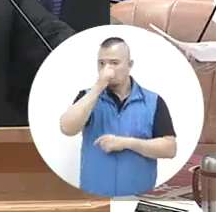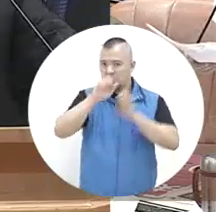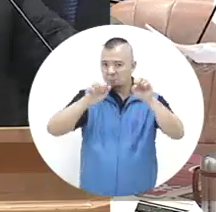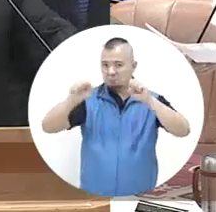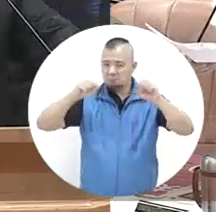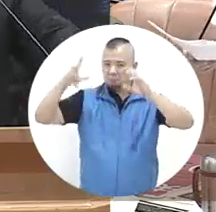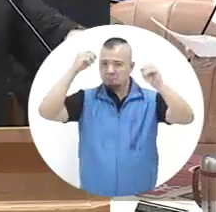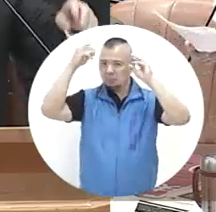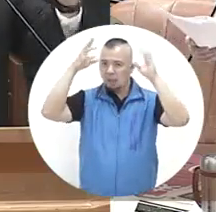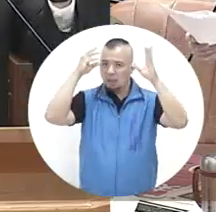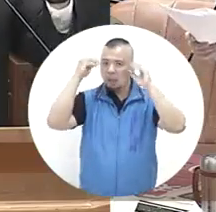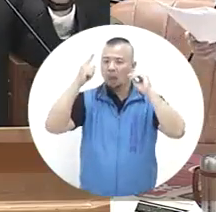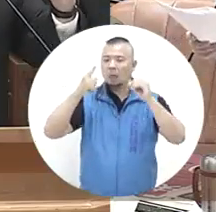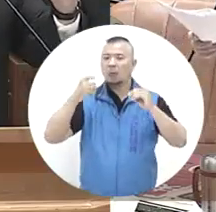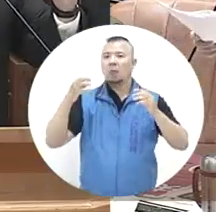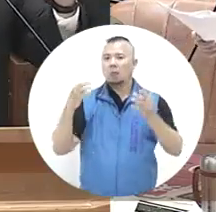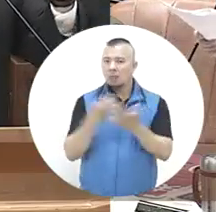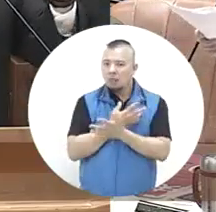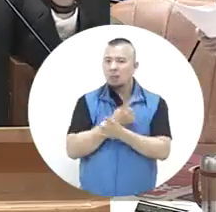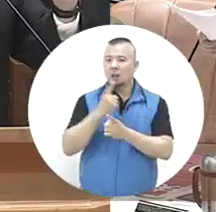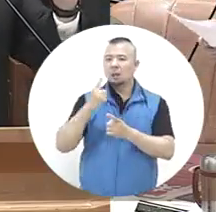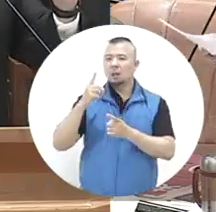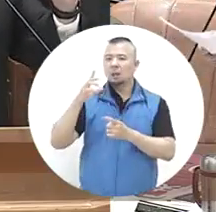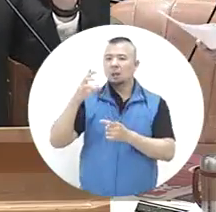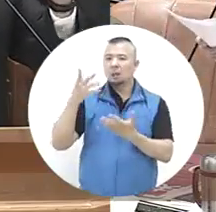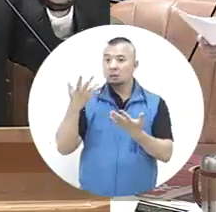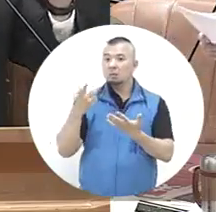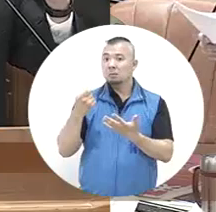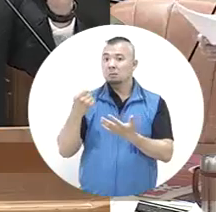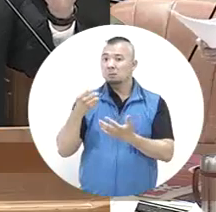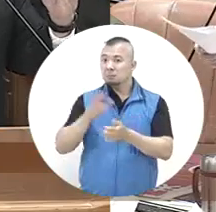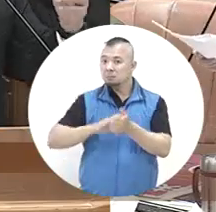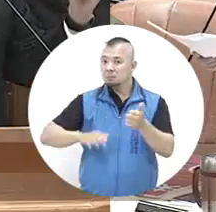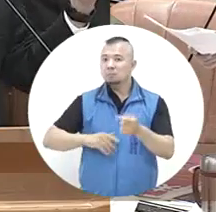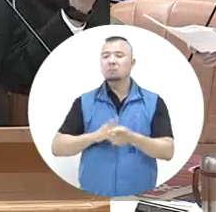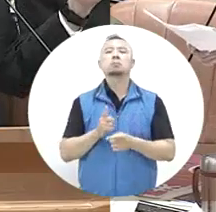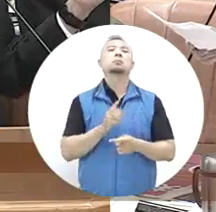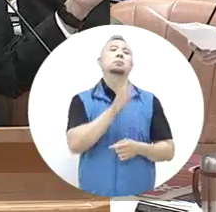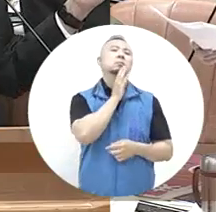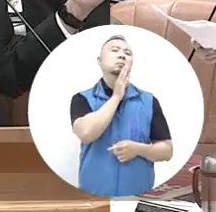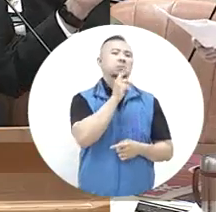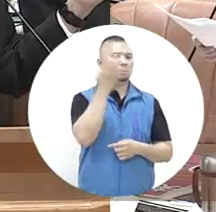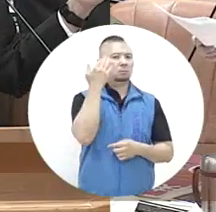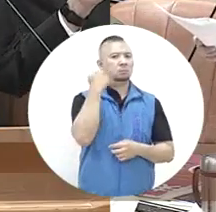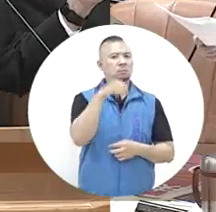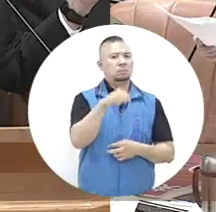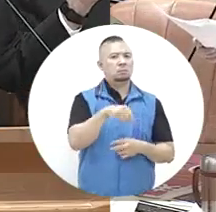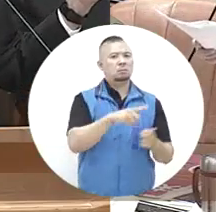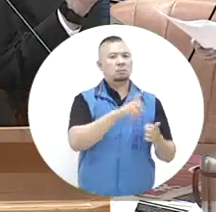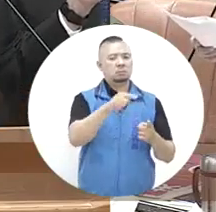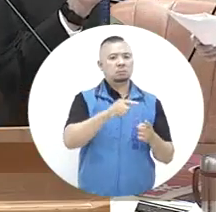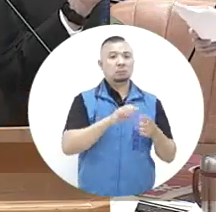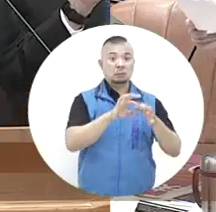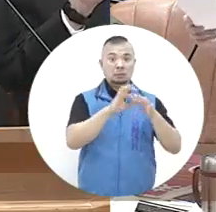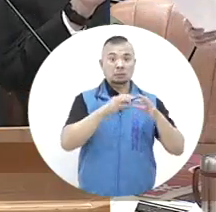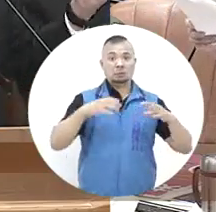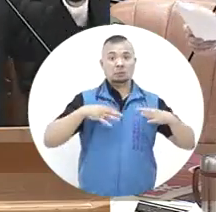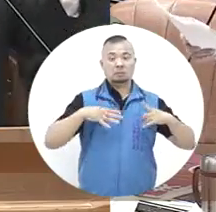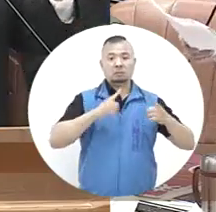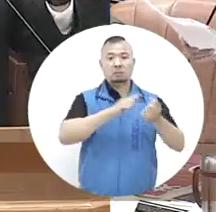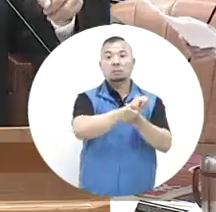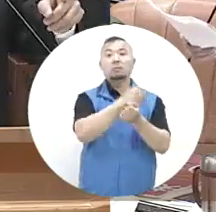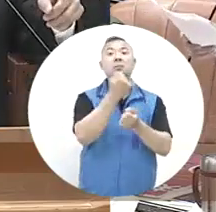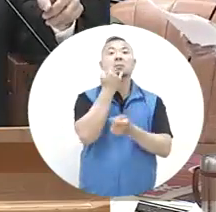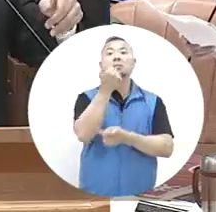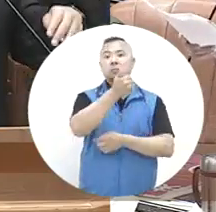样子的第一时间取得资讯的困难？ 所以当时也是因为这样子，我们才派联络官柯敬忠，也就是联络官派到美国去的。 但这还